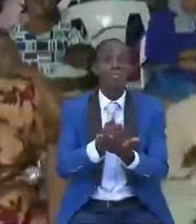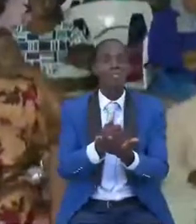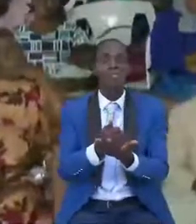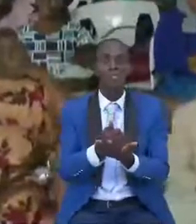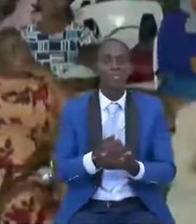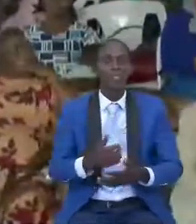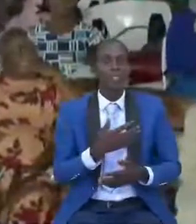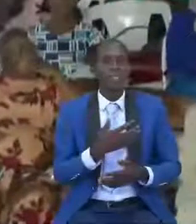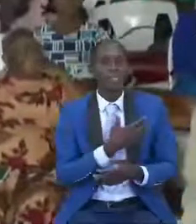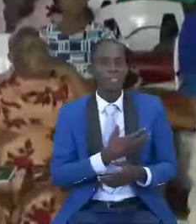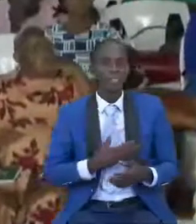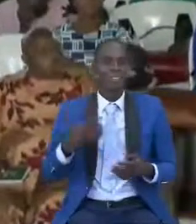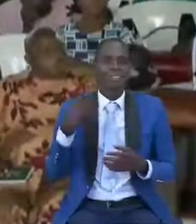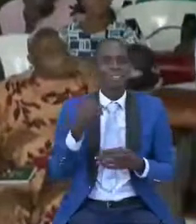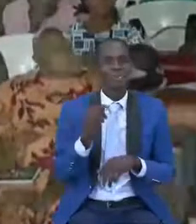Amen.